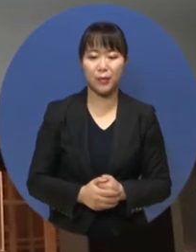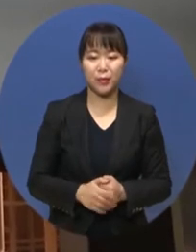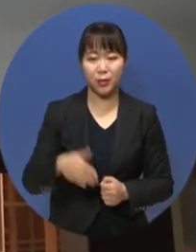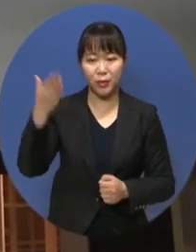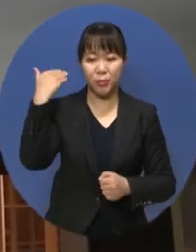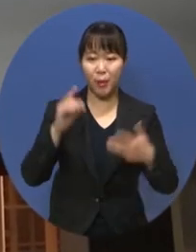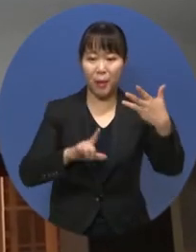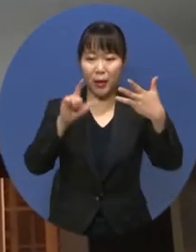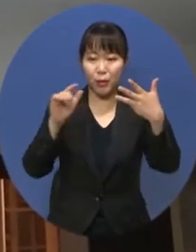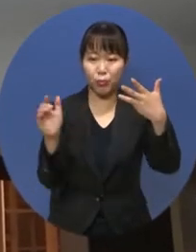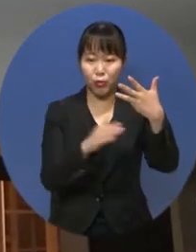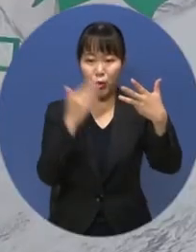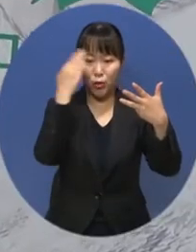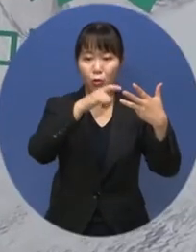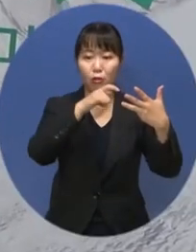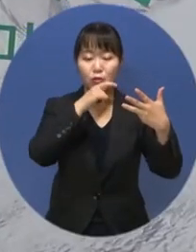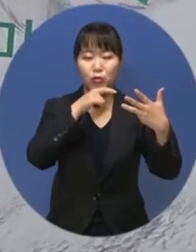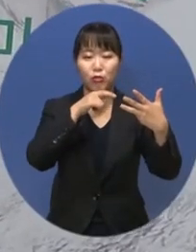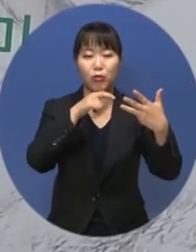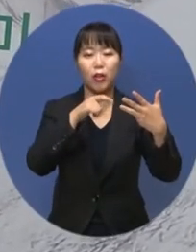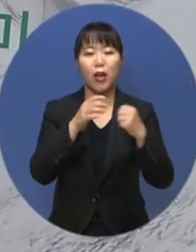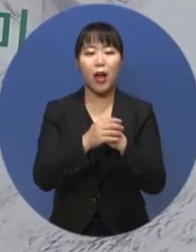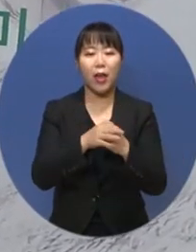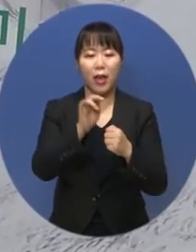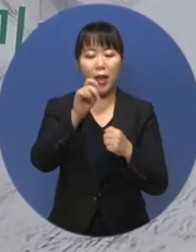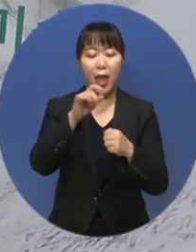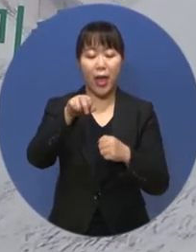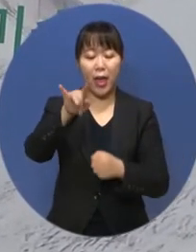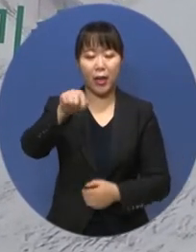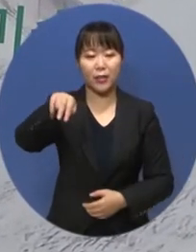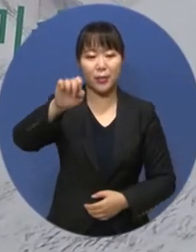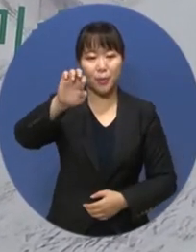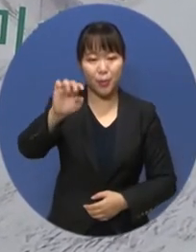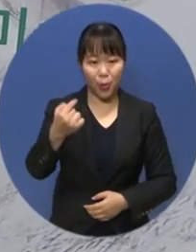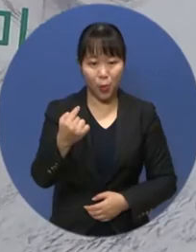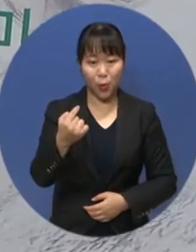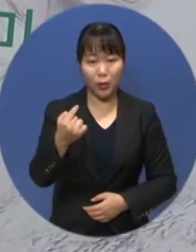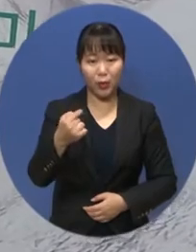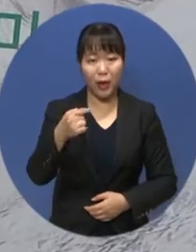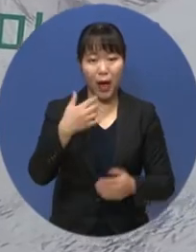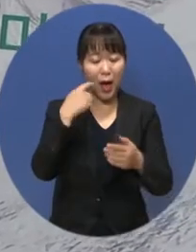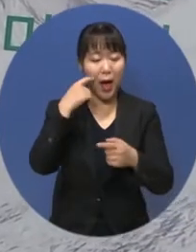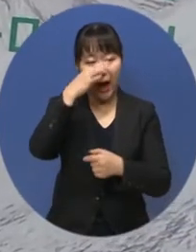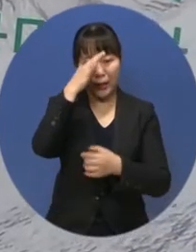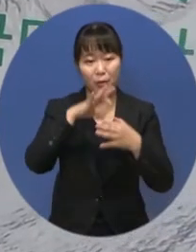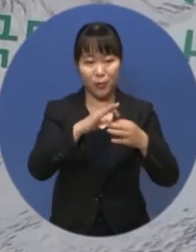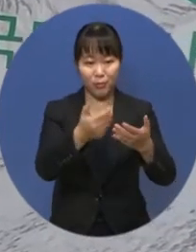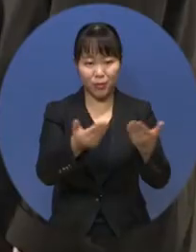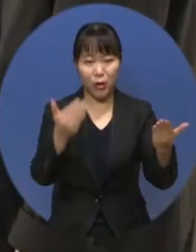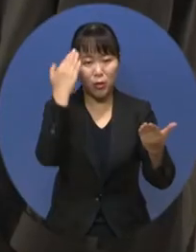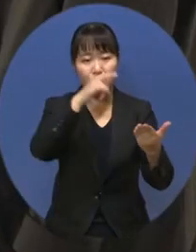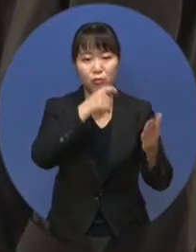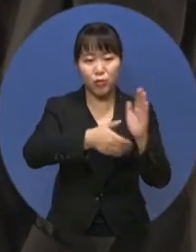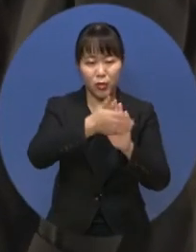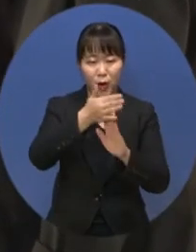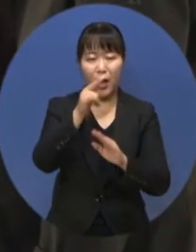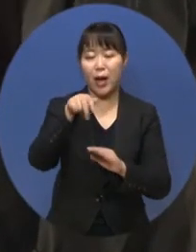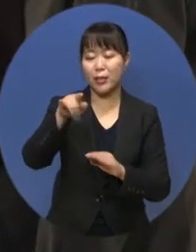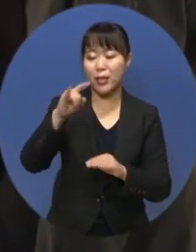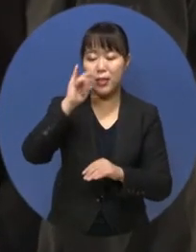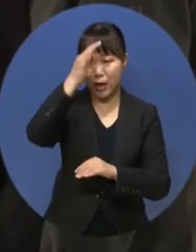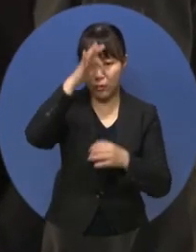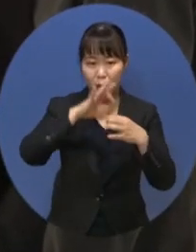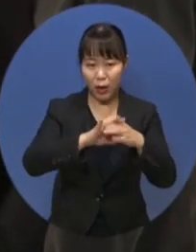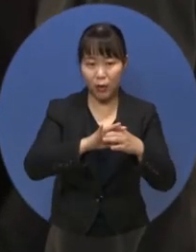지난 8일부터 여수엑스포 아트 갤러리에서는 여수시와 화재 예술 기획이 발현한 교과서 속 한국